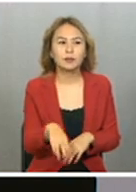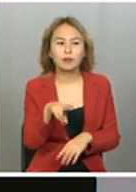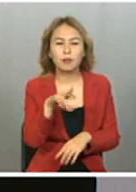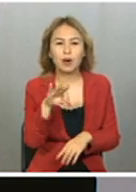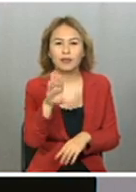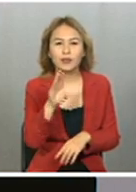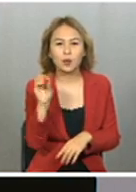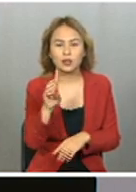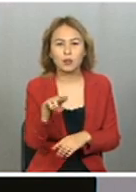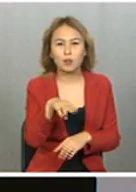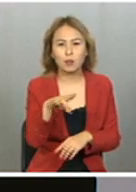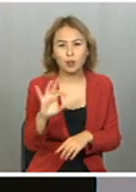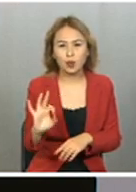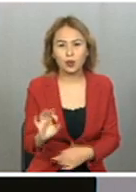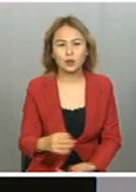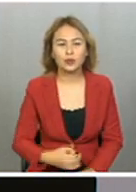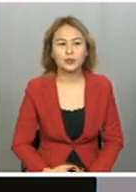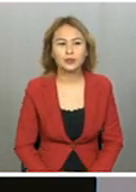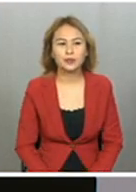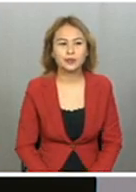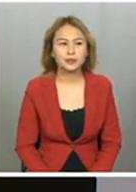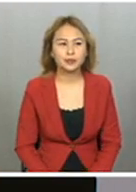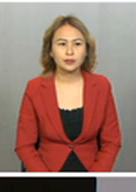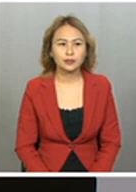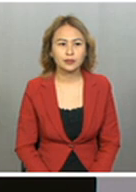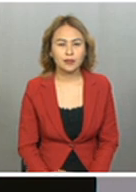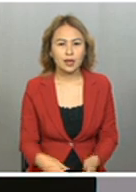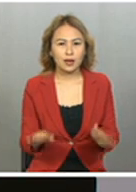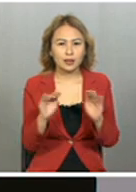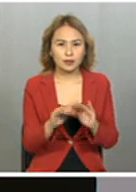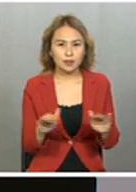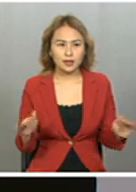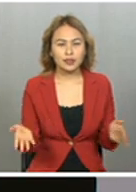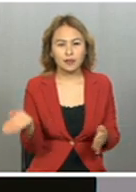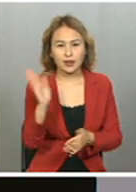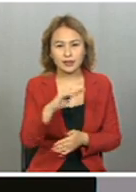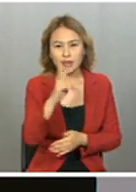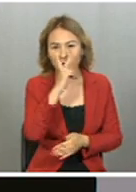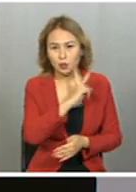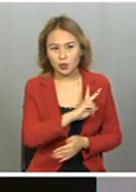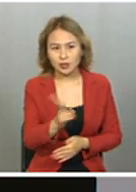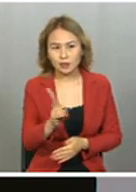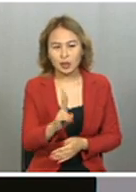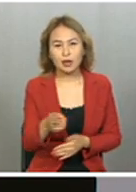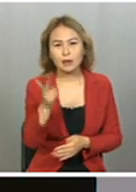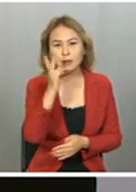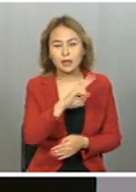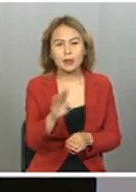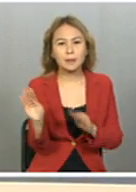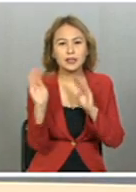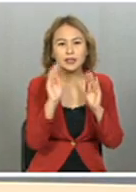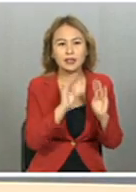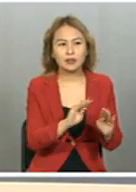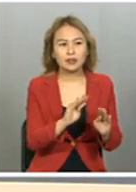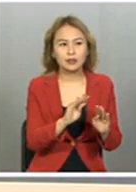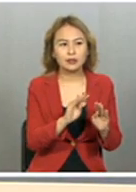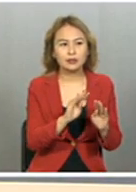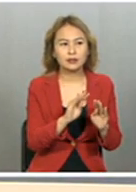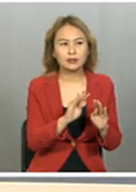«Повез» – приставка «по». Ребята, давайте рассмотрим, что такое приставка.